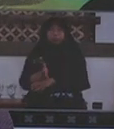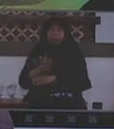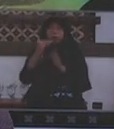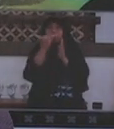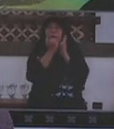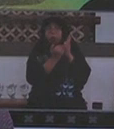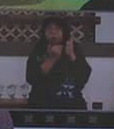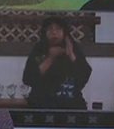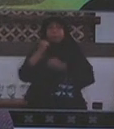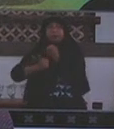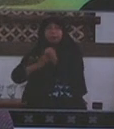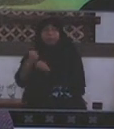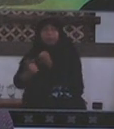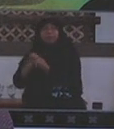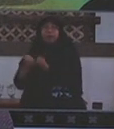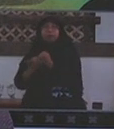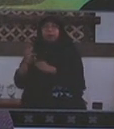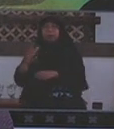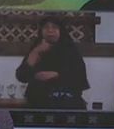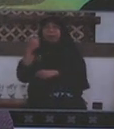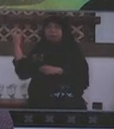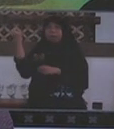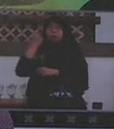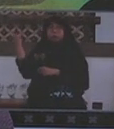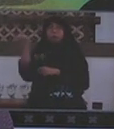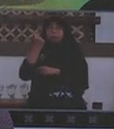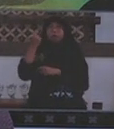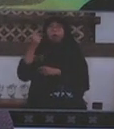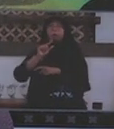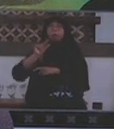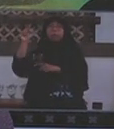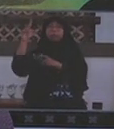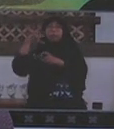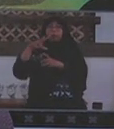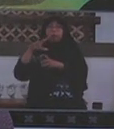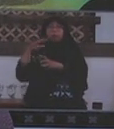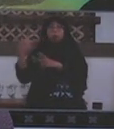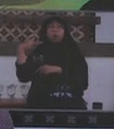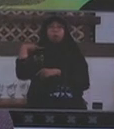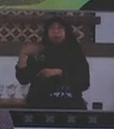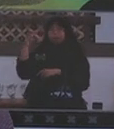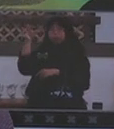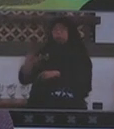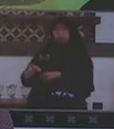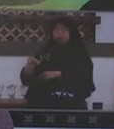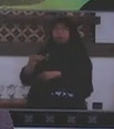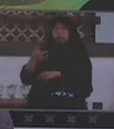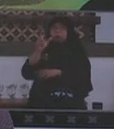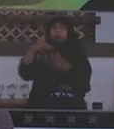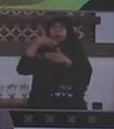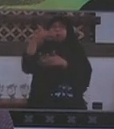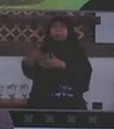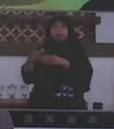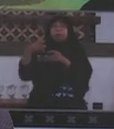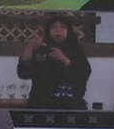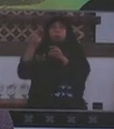kegiatan prioritas baik nasional, provinsi maupun kabupaten kota dengan mengedepankan basis